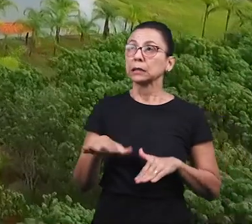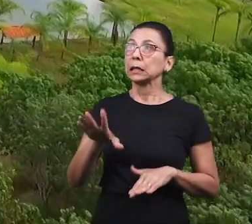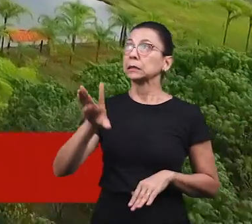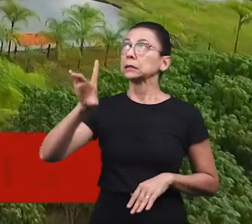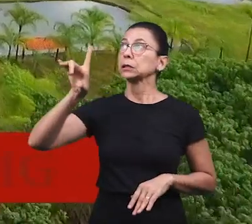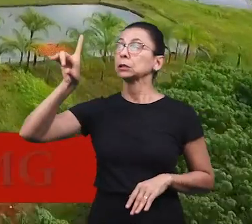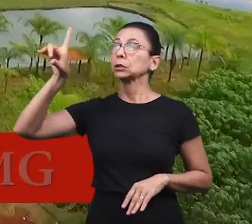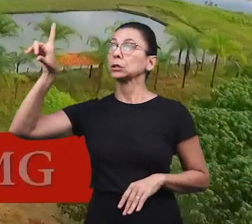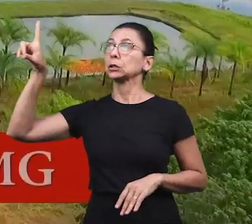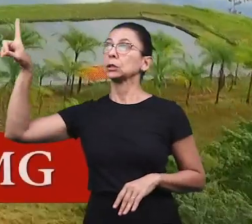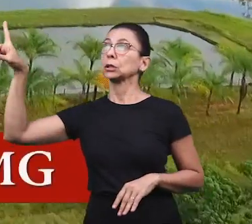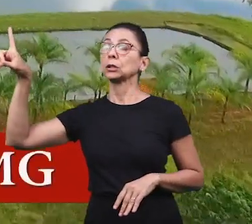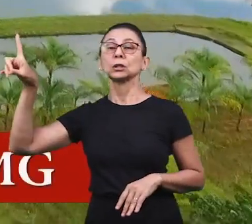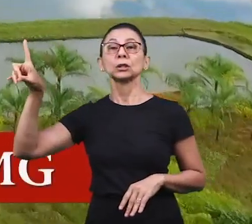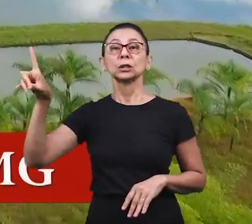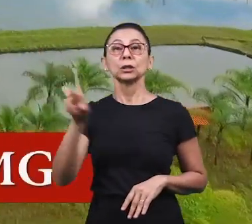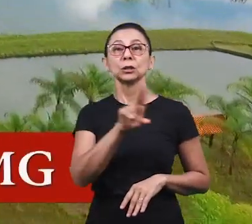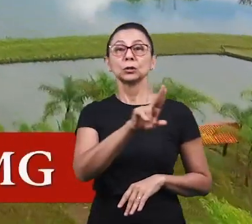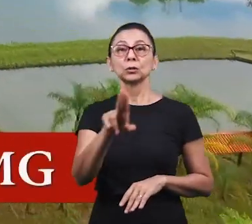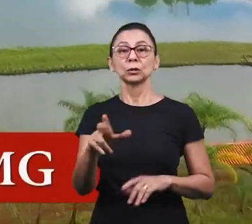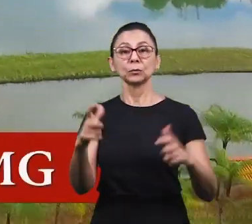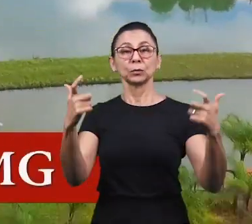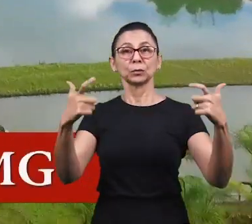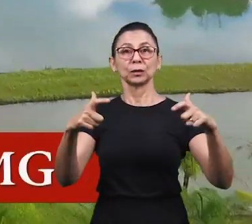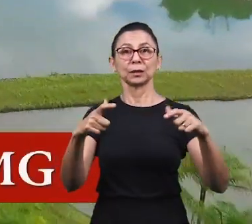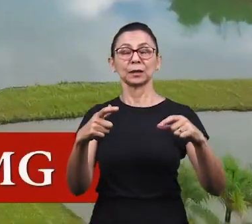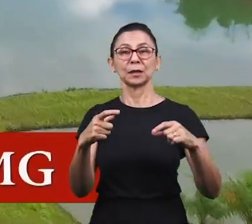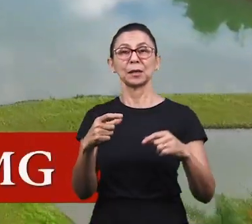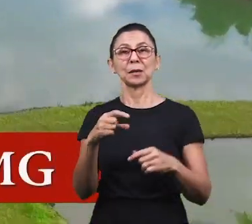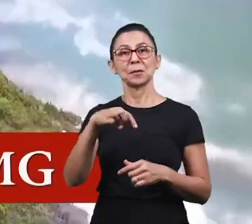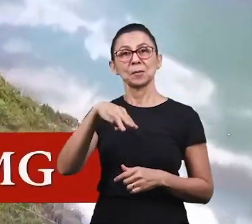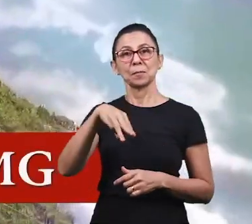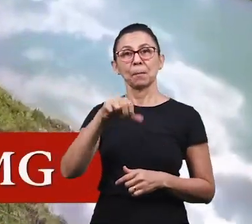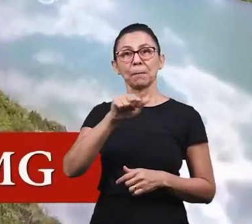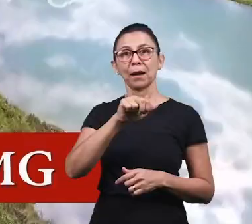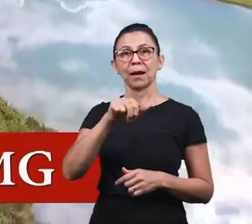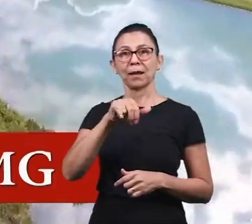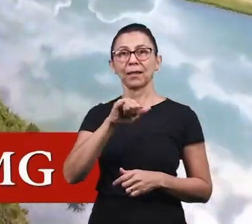Et appelé le nom de cet endroit Manaïm.